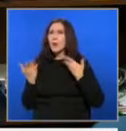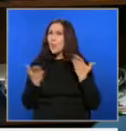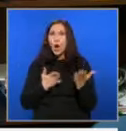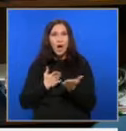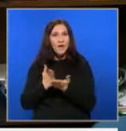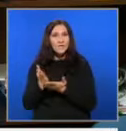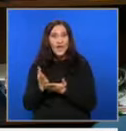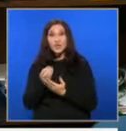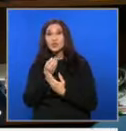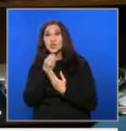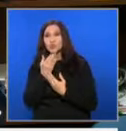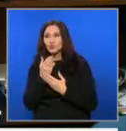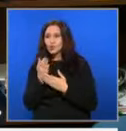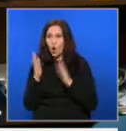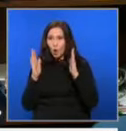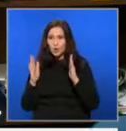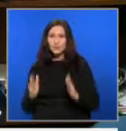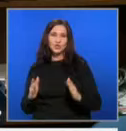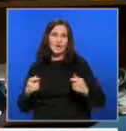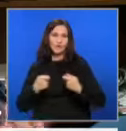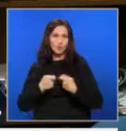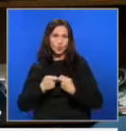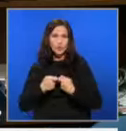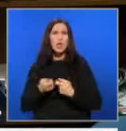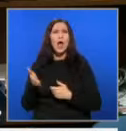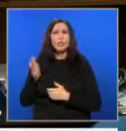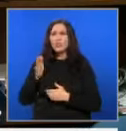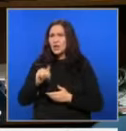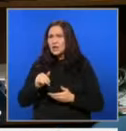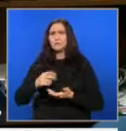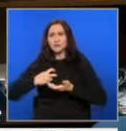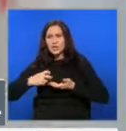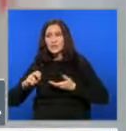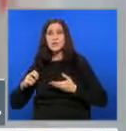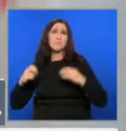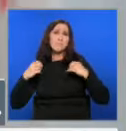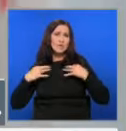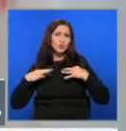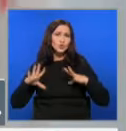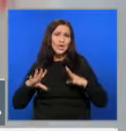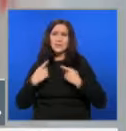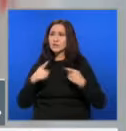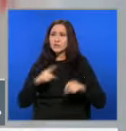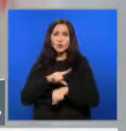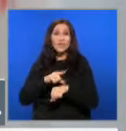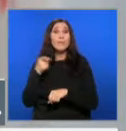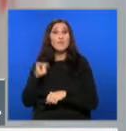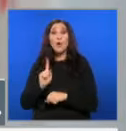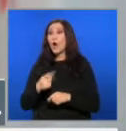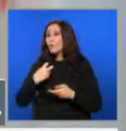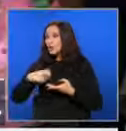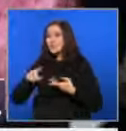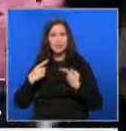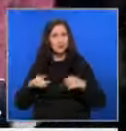какъв начин да се случи ограничаването на контакта. Дали ще излизат в междучасия във време различно от това, в което излизат